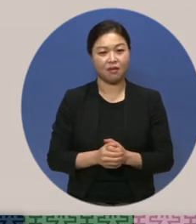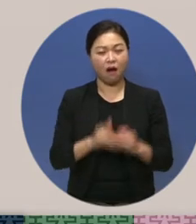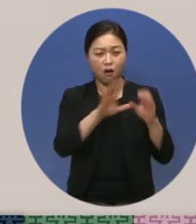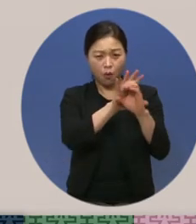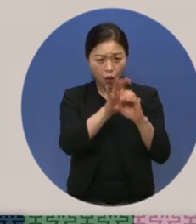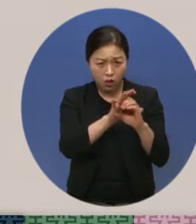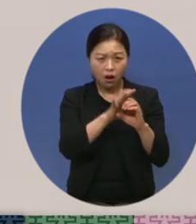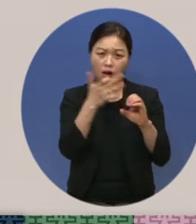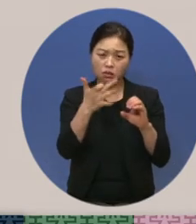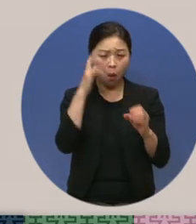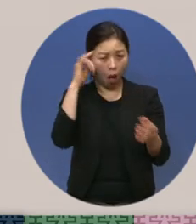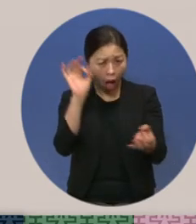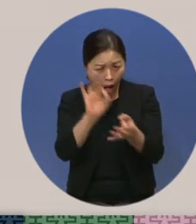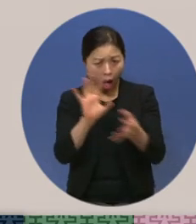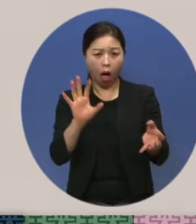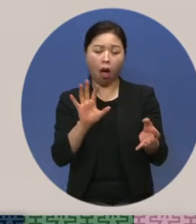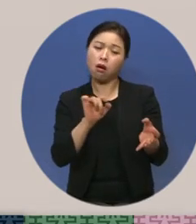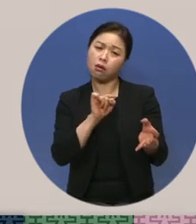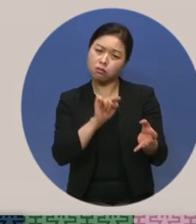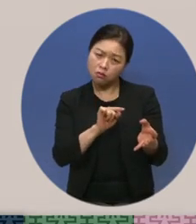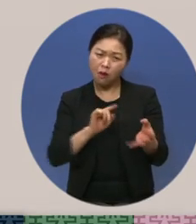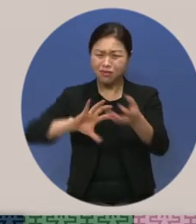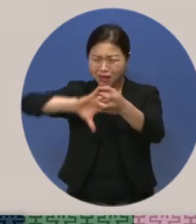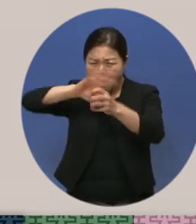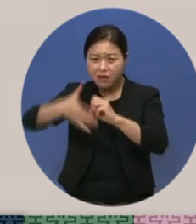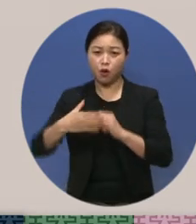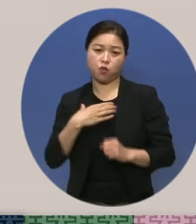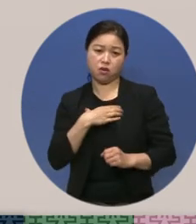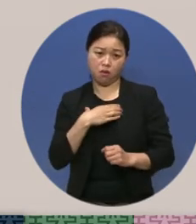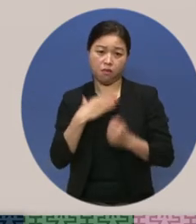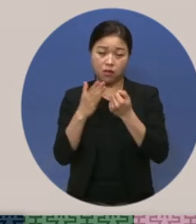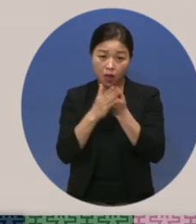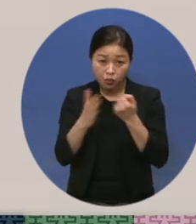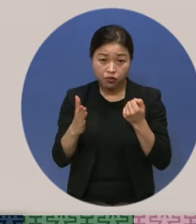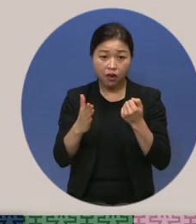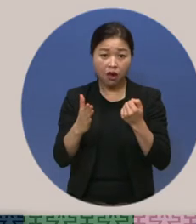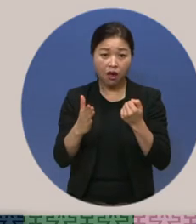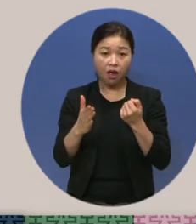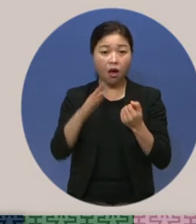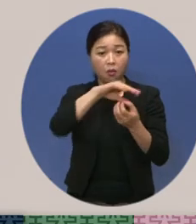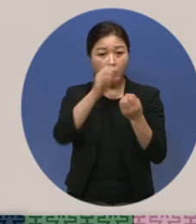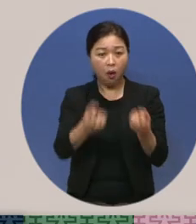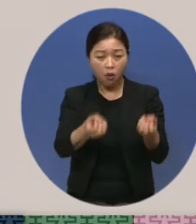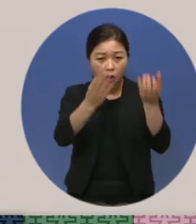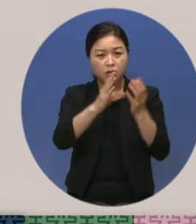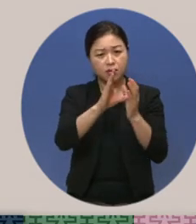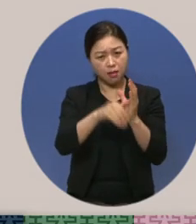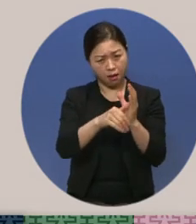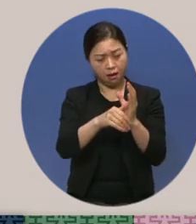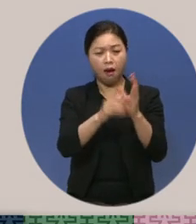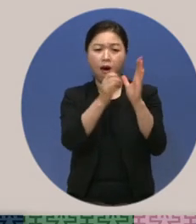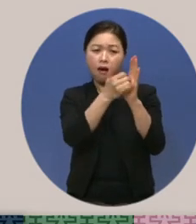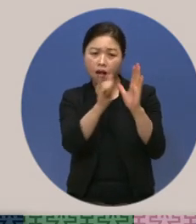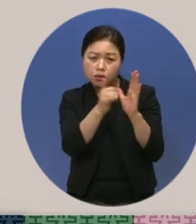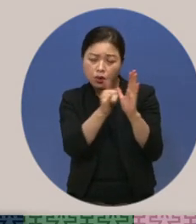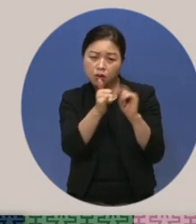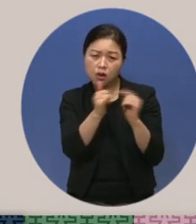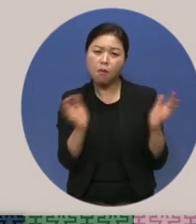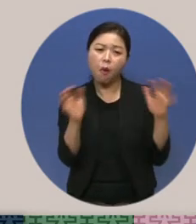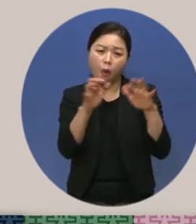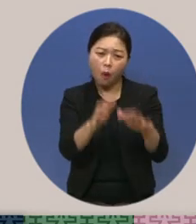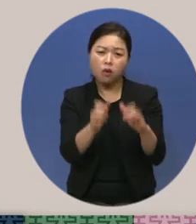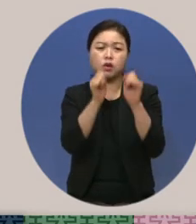코로나19 팬데믹으로 인해서 우리 민족의 명절인 한가위에 가족들이 모일 수 있는